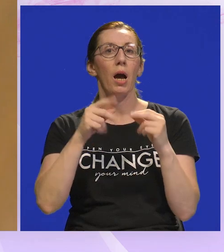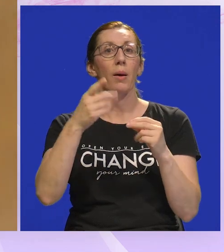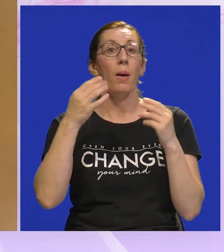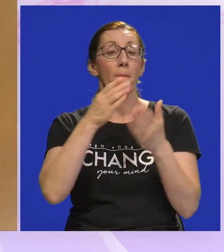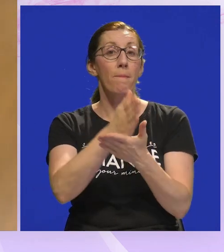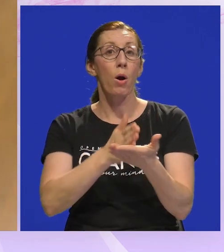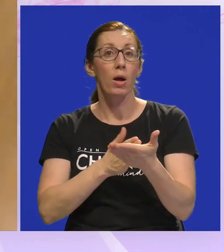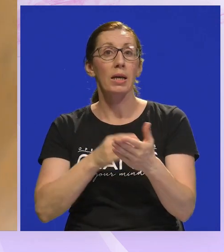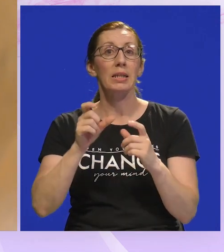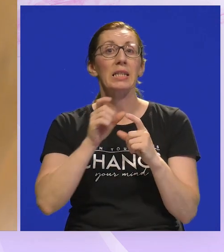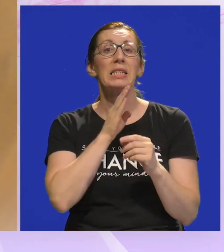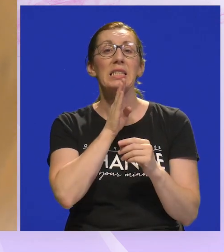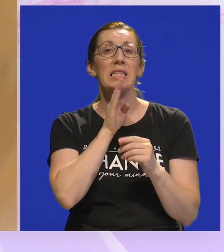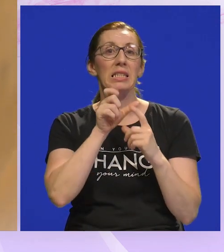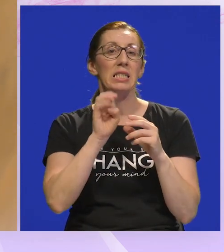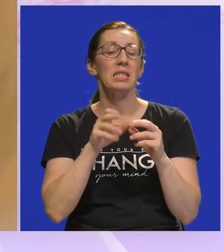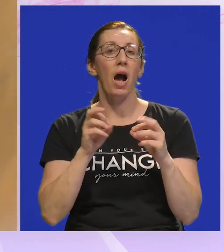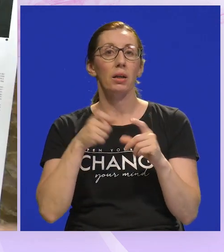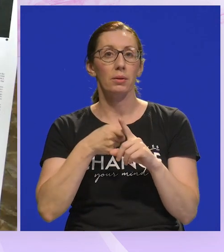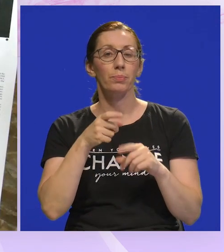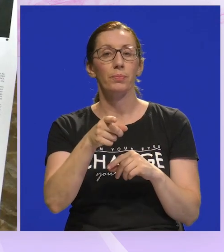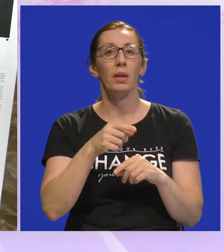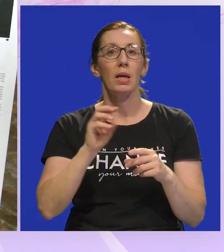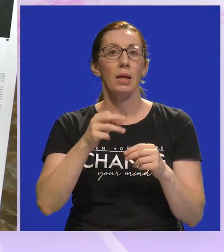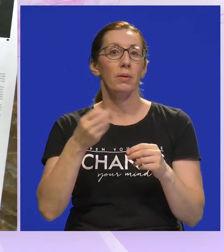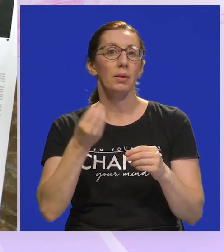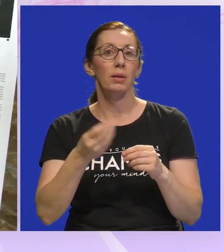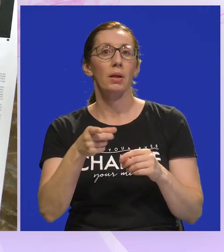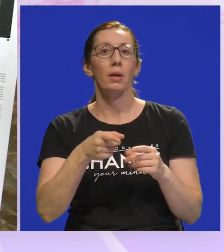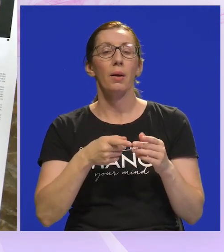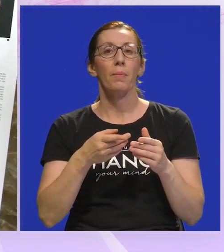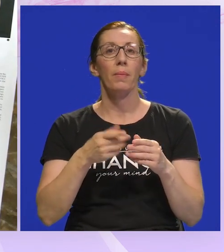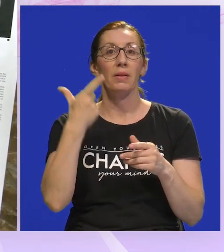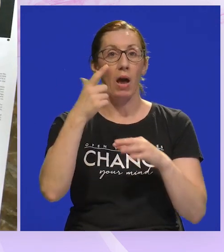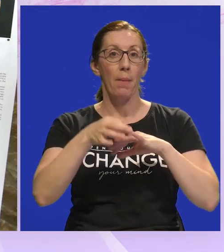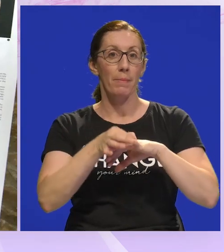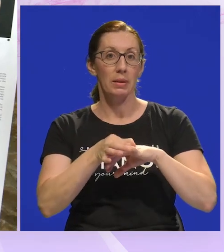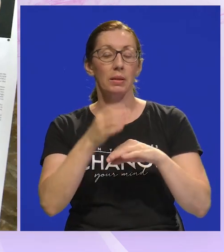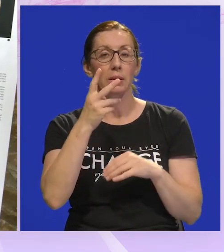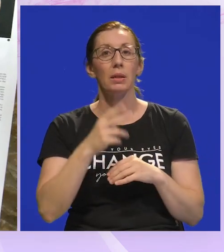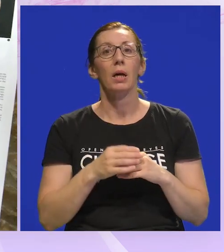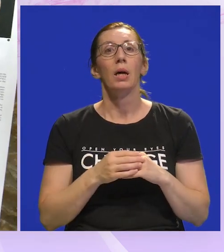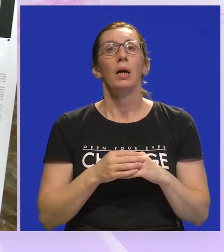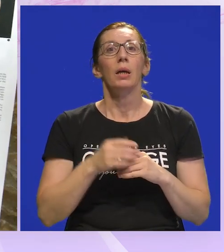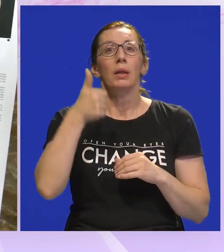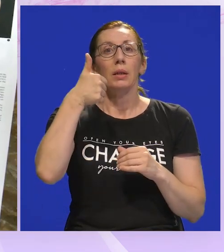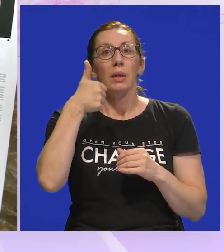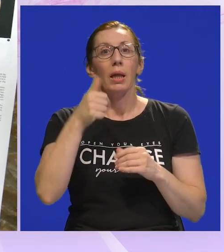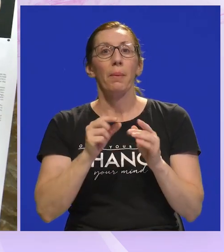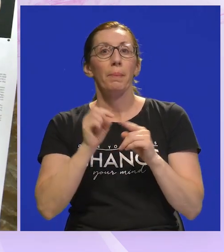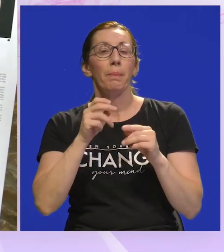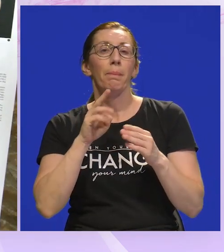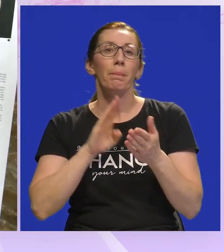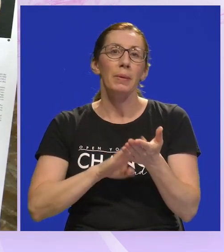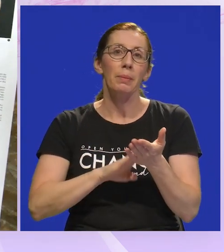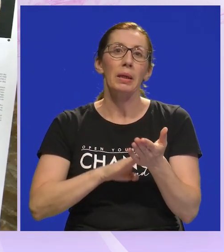je gotovo polovica iz Siska. Izložba počinje s jednim reljefom uz koje se nalaze dva prstena, od kojih je jedan taj